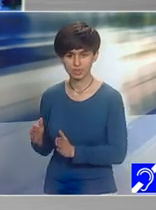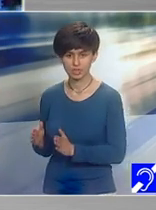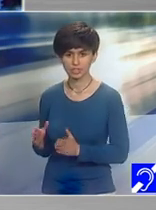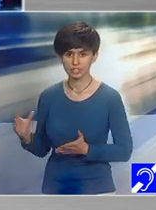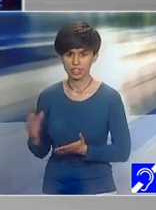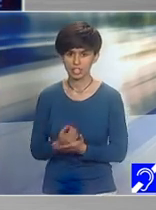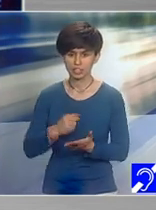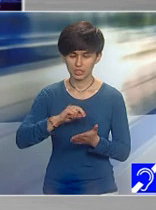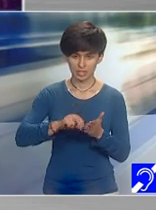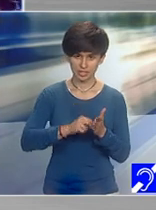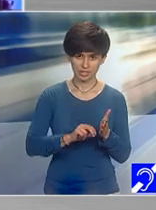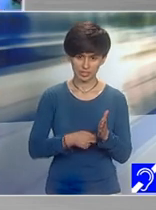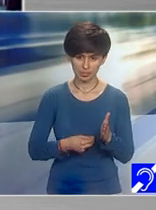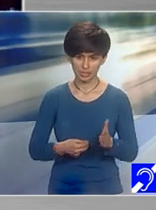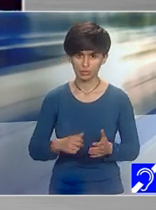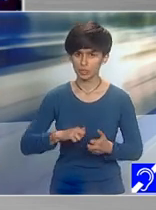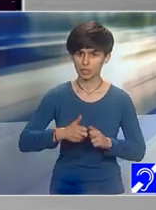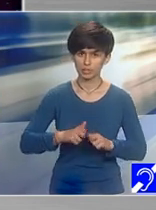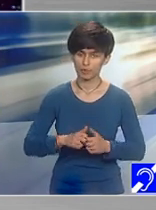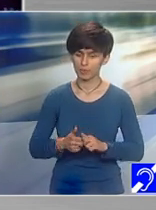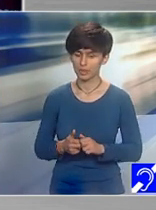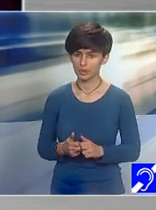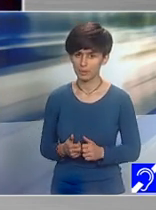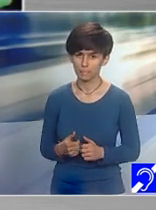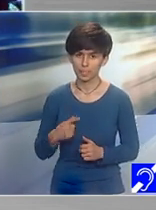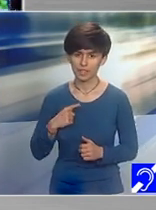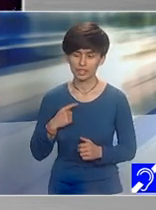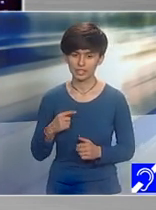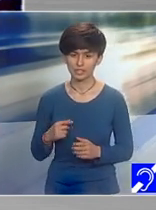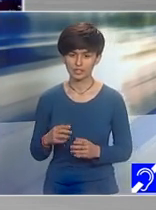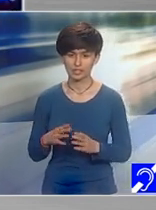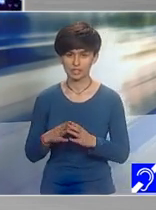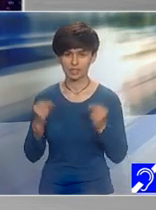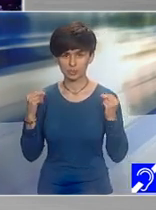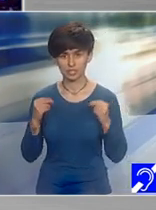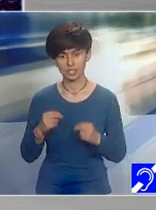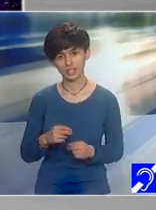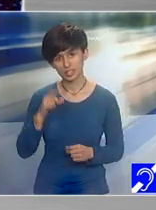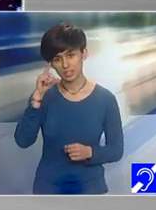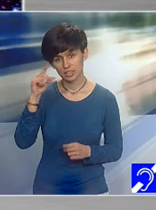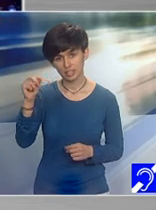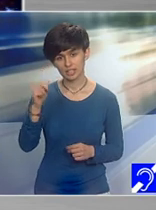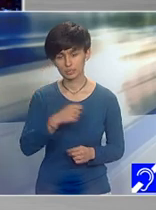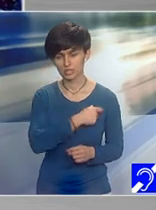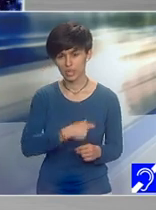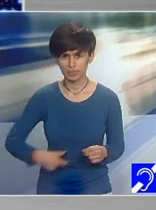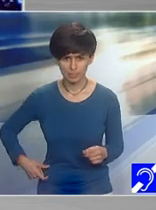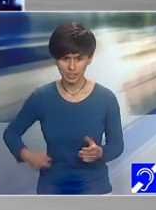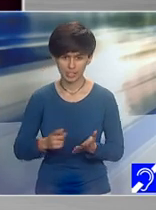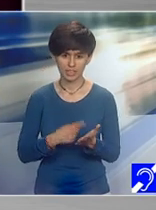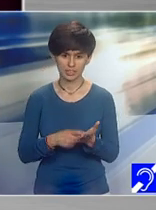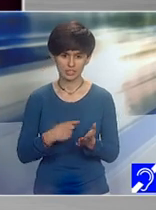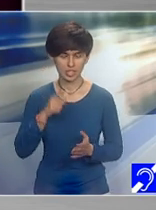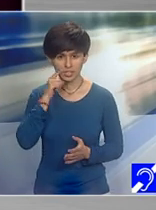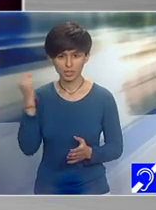de semnături, problema care s-a ridicat a fost lipsa de răspuns a primăriei la cererile oamenilor. Am aici o